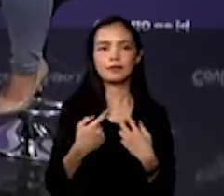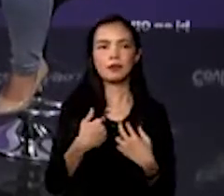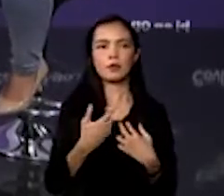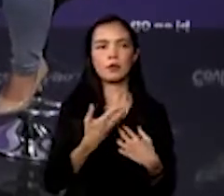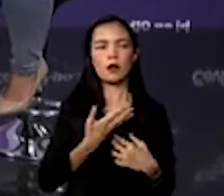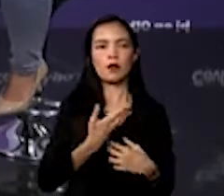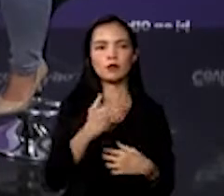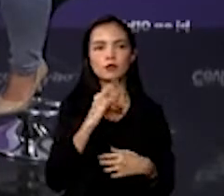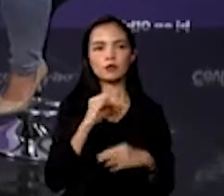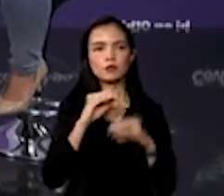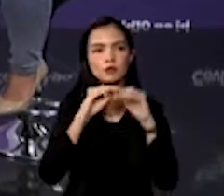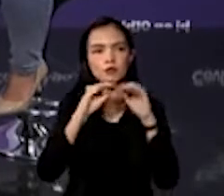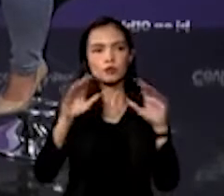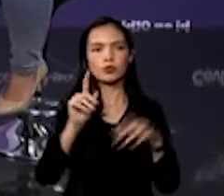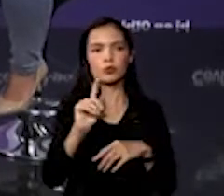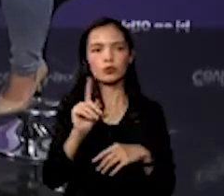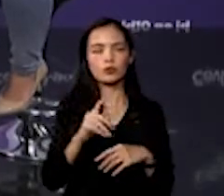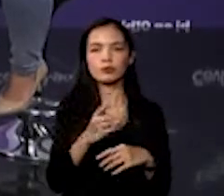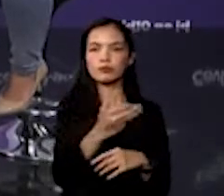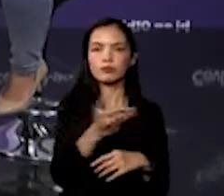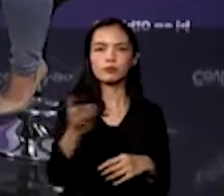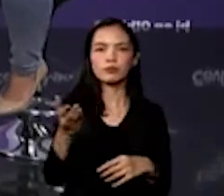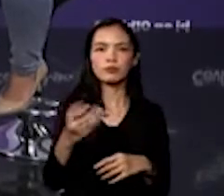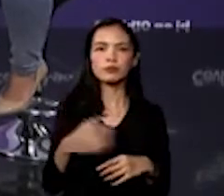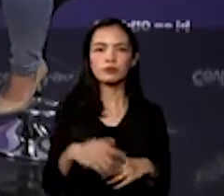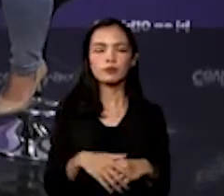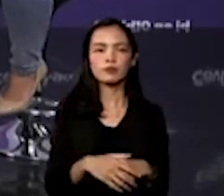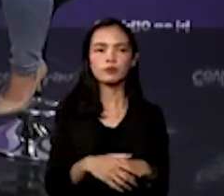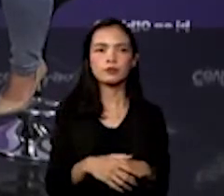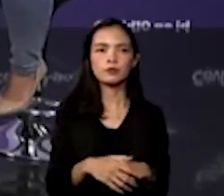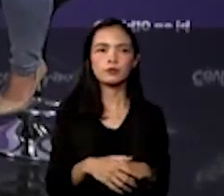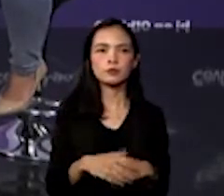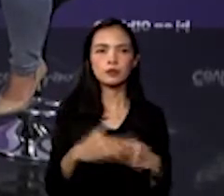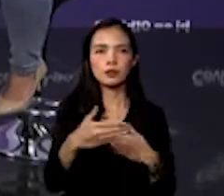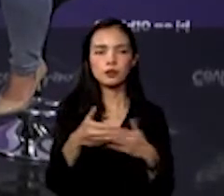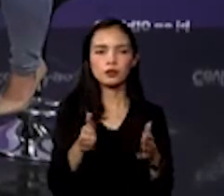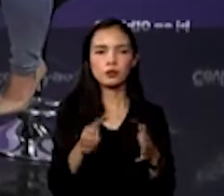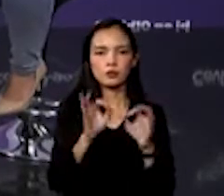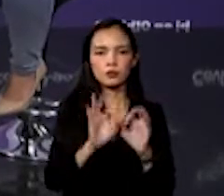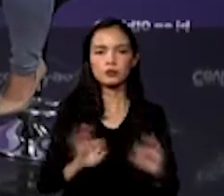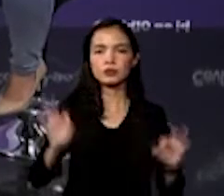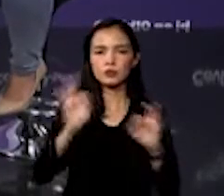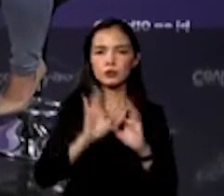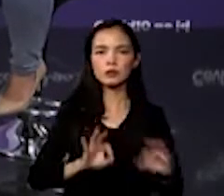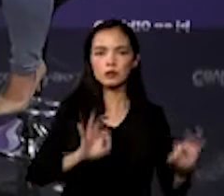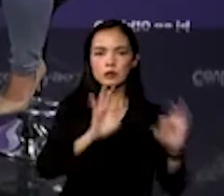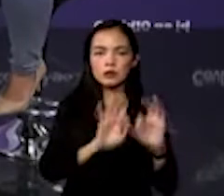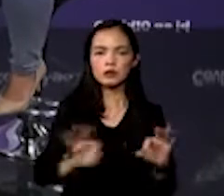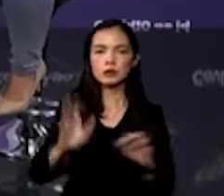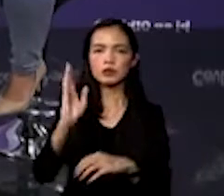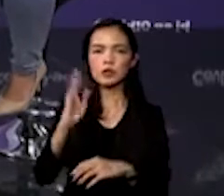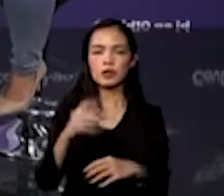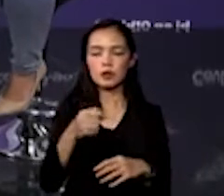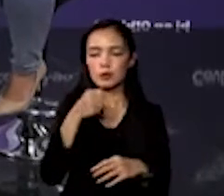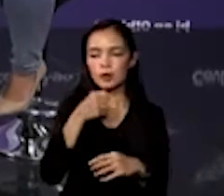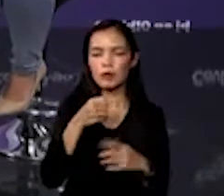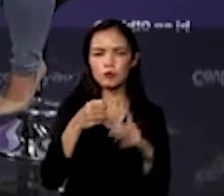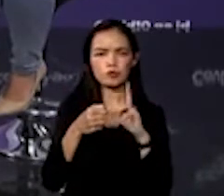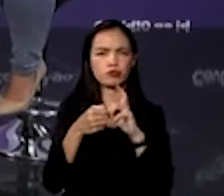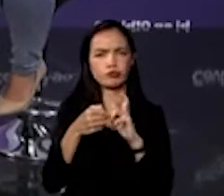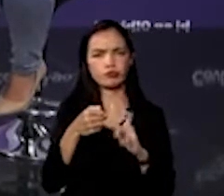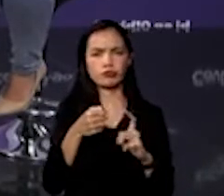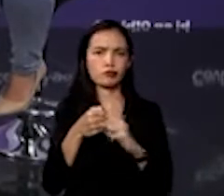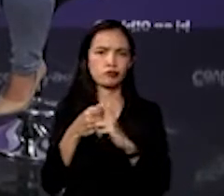ingin E beritahukan kepada pemirsa di rumah sebagai informasi kondisi studio telah disanitasi mik yang kami gunakan